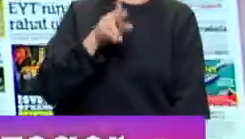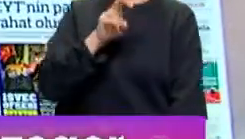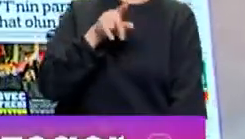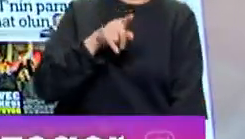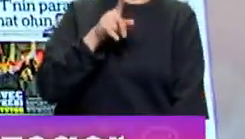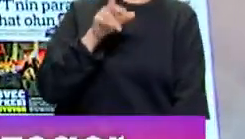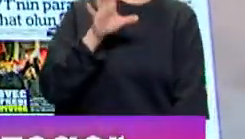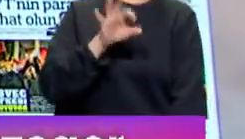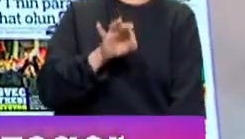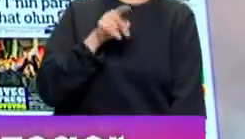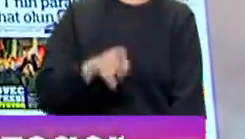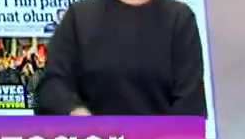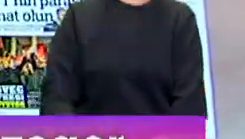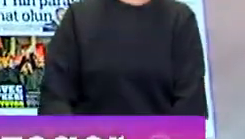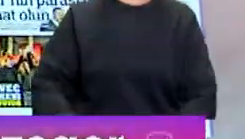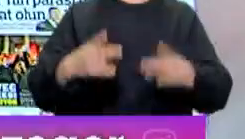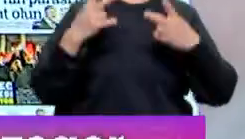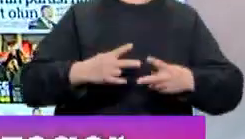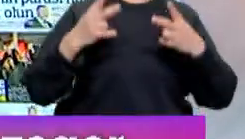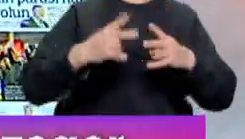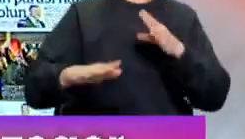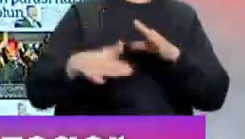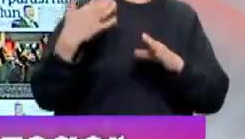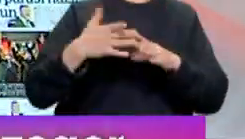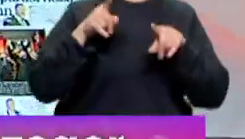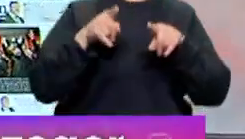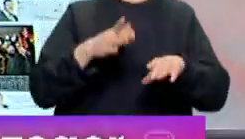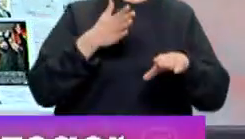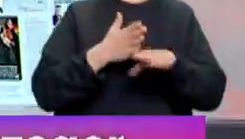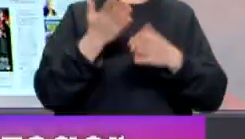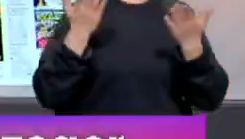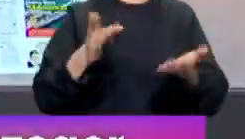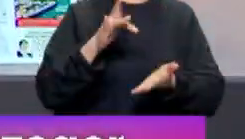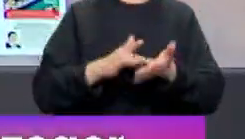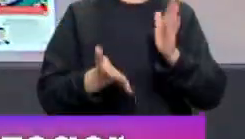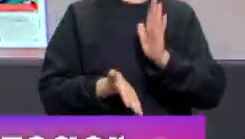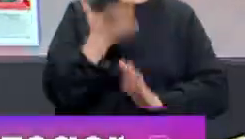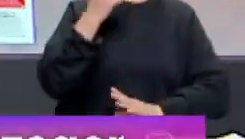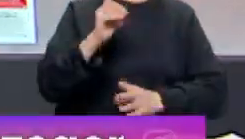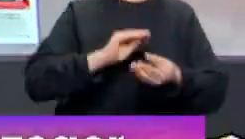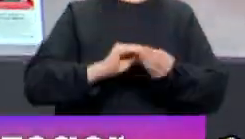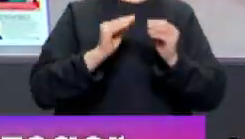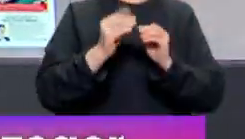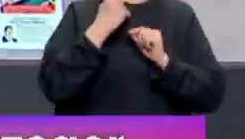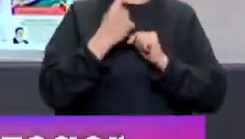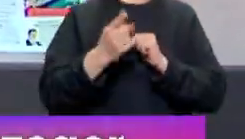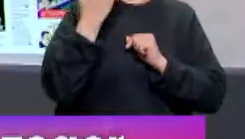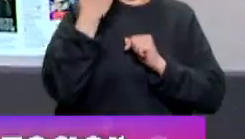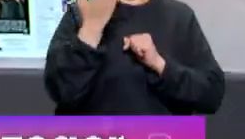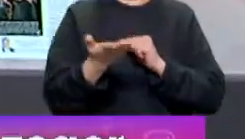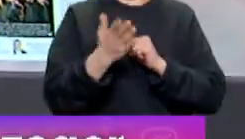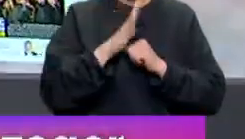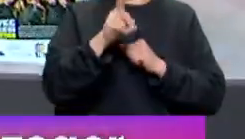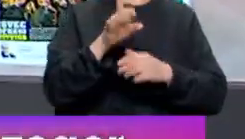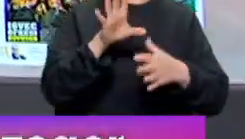konuyla ilgili mesajlarınız geliyor bu aslında artık ortadan kalkmış bir problemdir diyenler var Bu